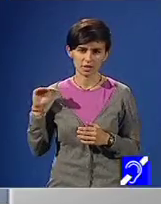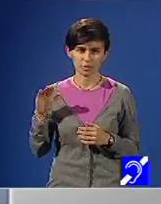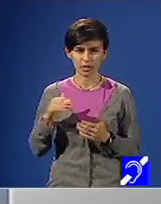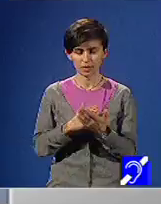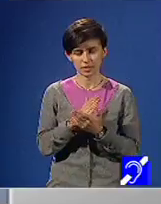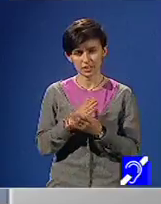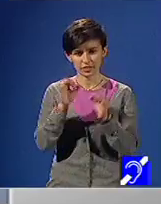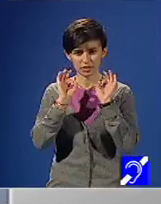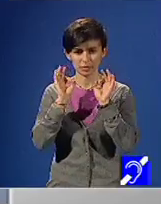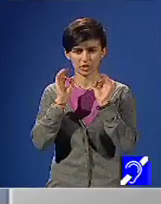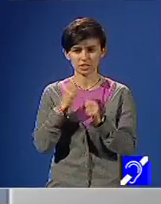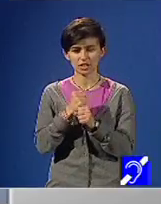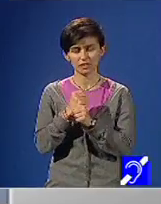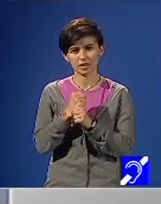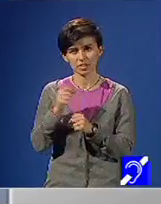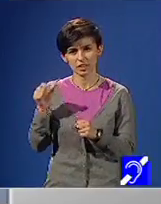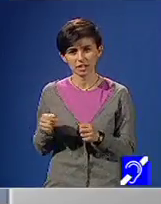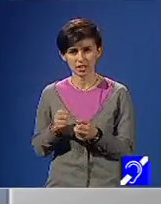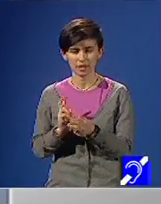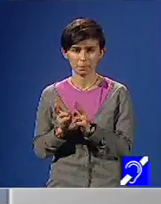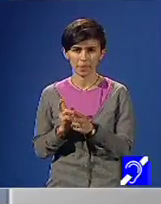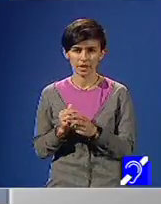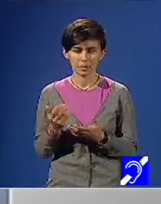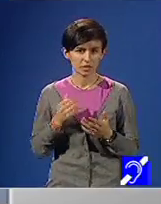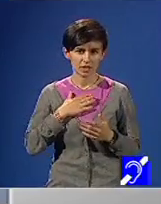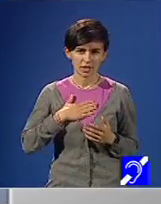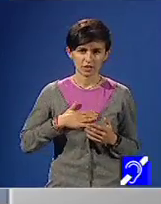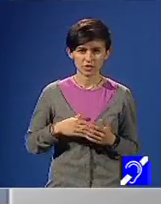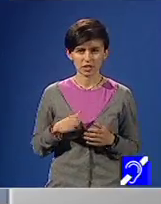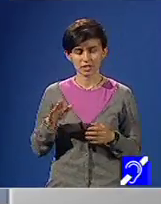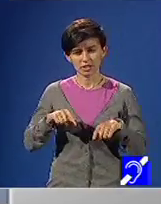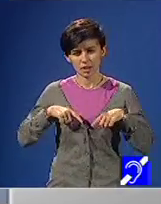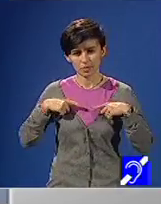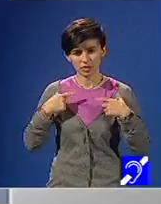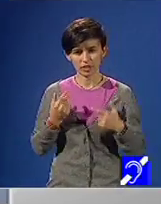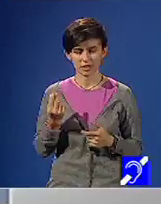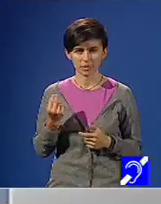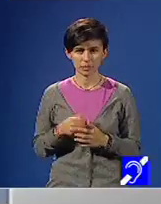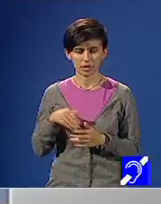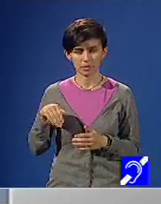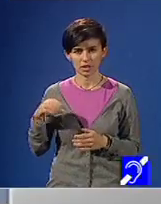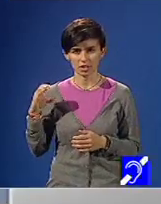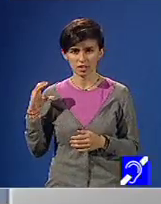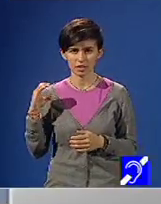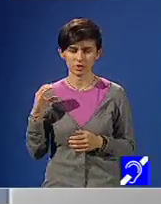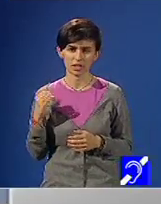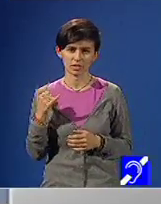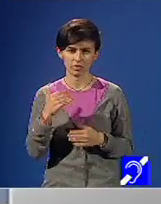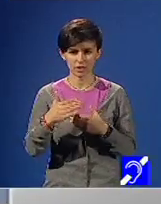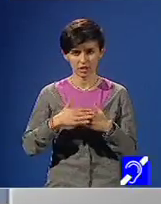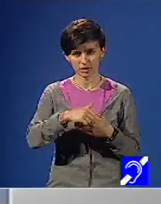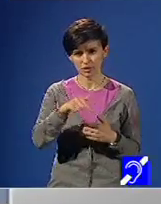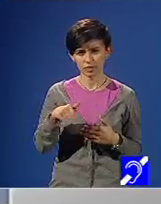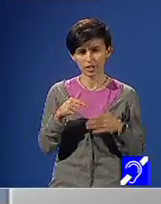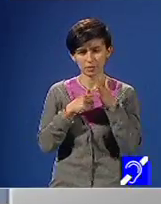servicii specializate realizate de către terapeuți care își doresc să le facă o viață mai bună. Mirela Codreanu va veni alături de noi, este